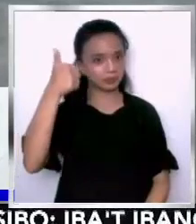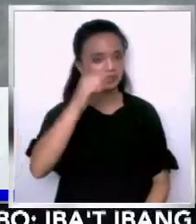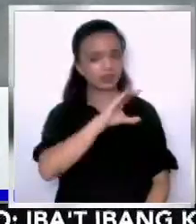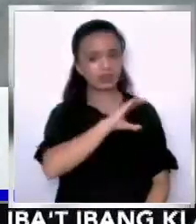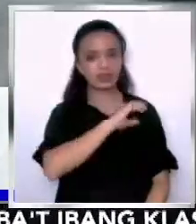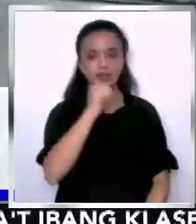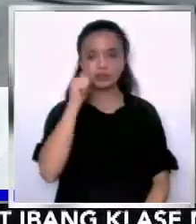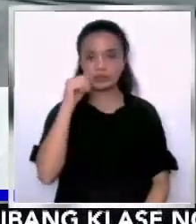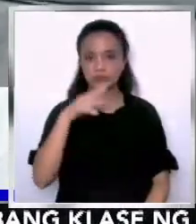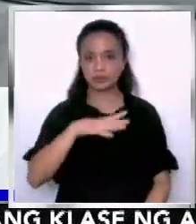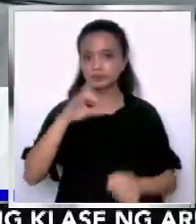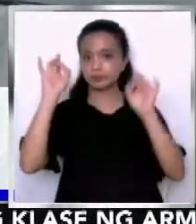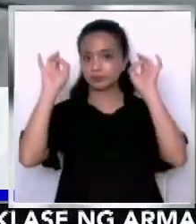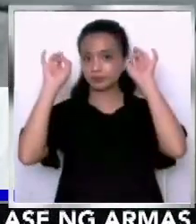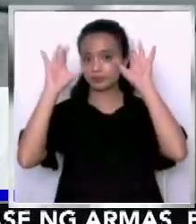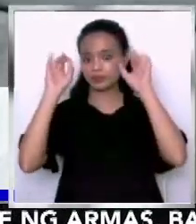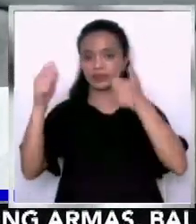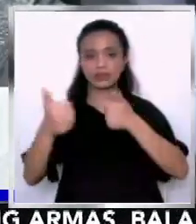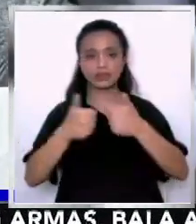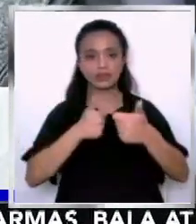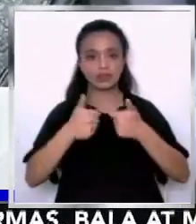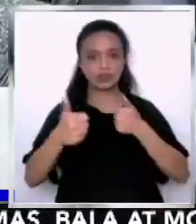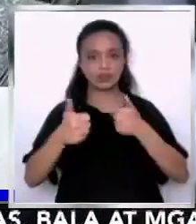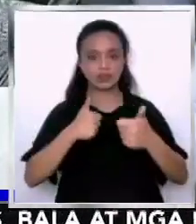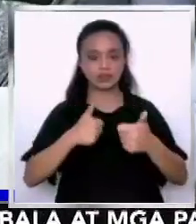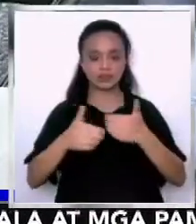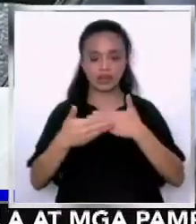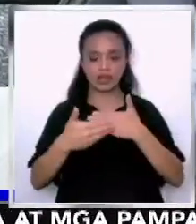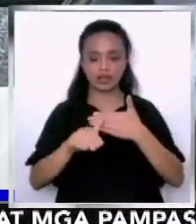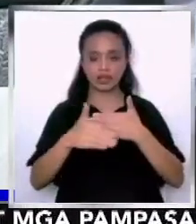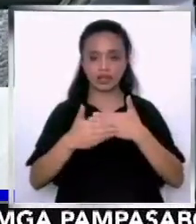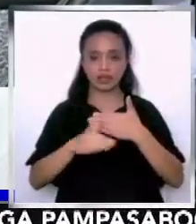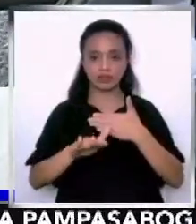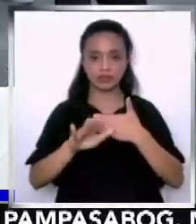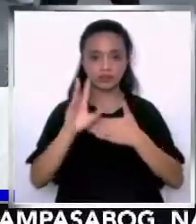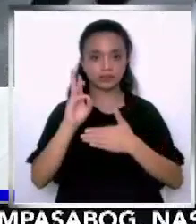Tournament matapos ang 6 na taon.